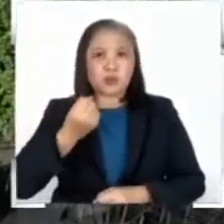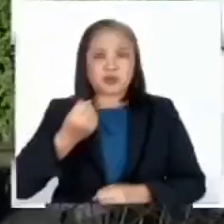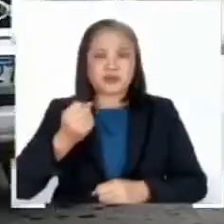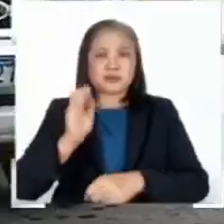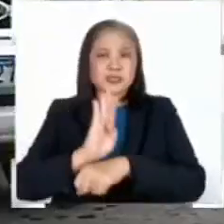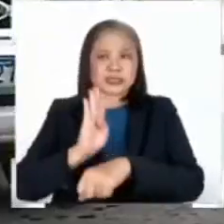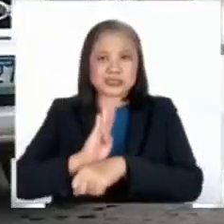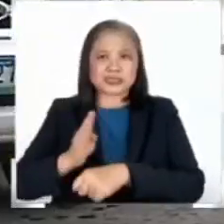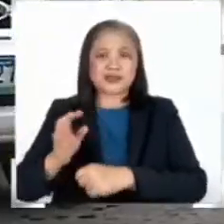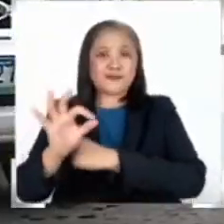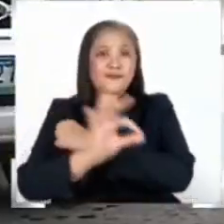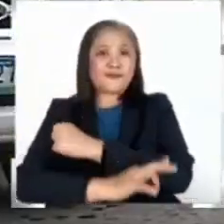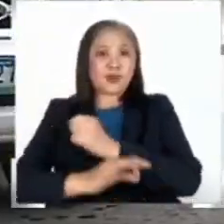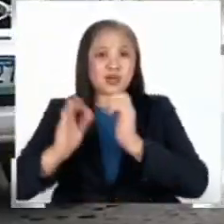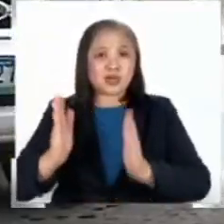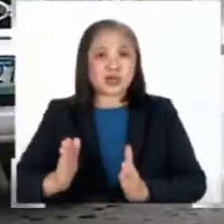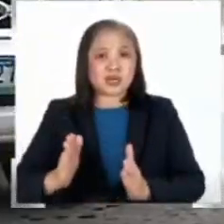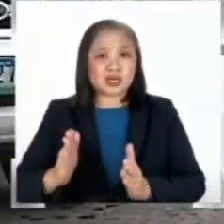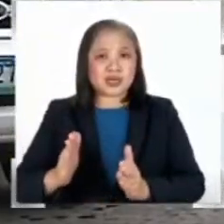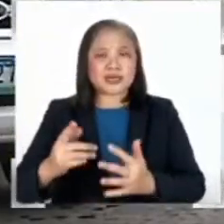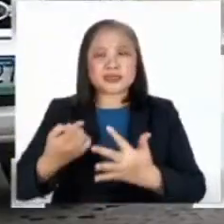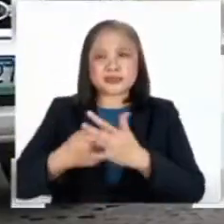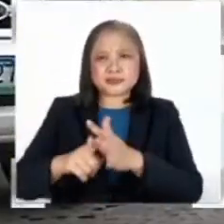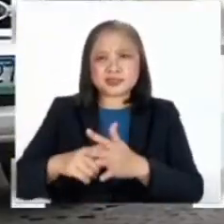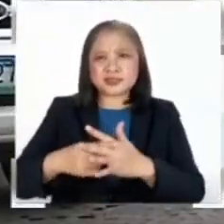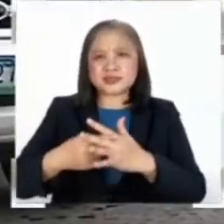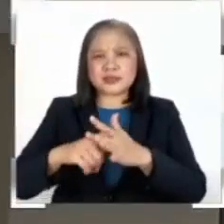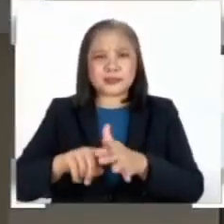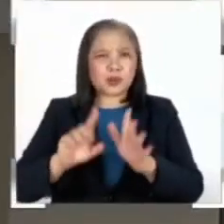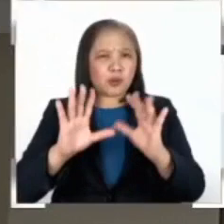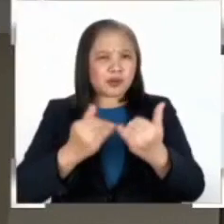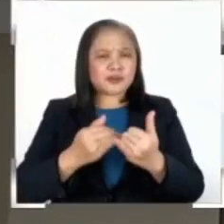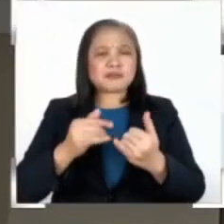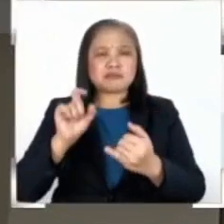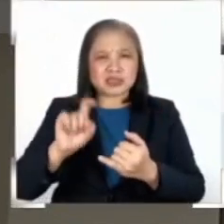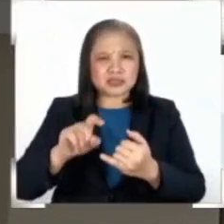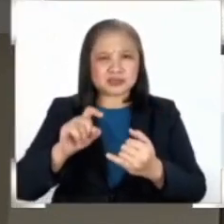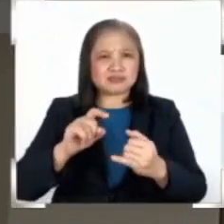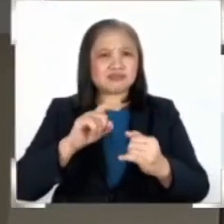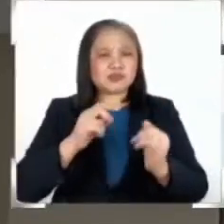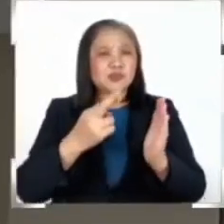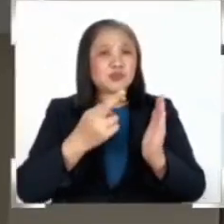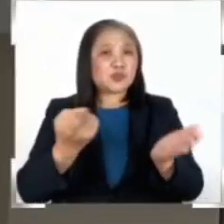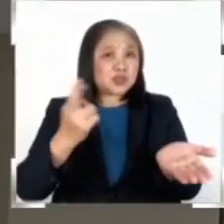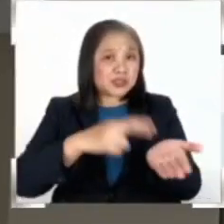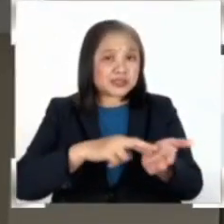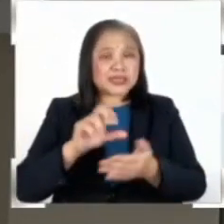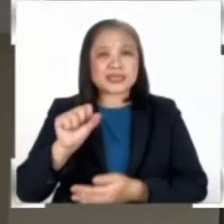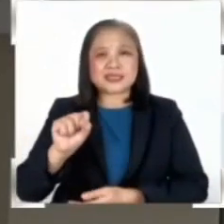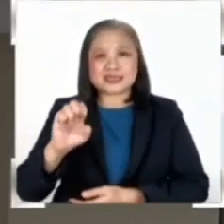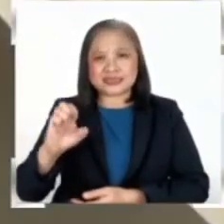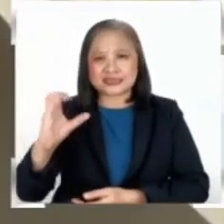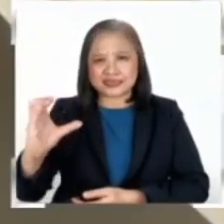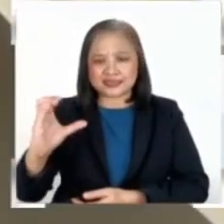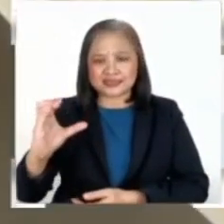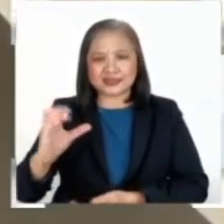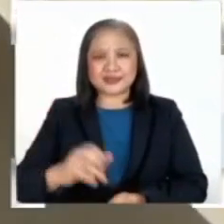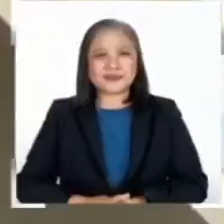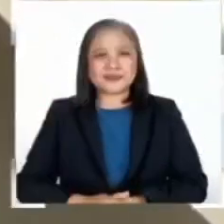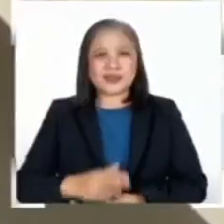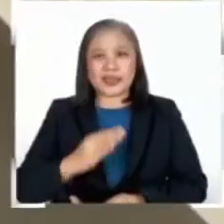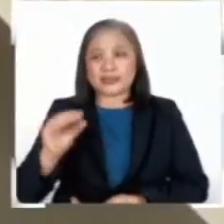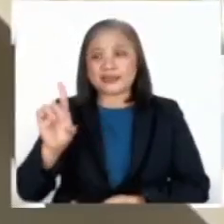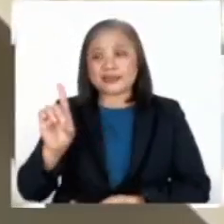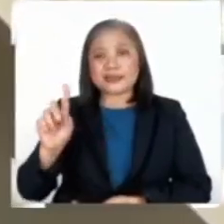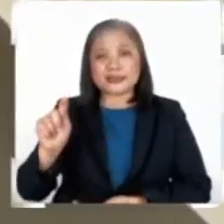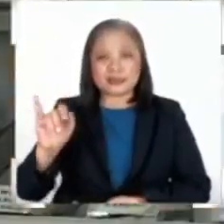kasama iyong mga startup company. Basta registrado ito sa SEC o Securities and Exchange Commission at sa DTI. Bawal